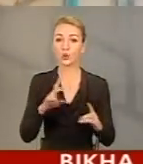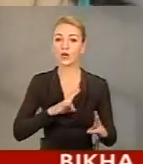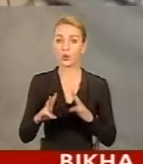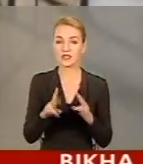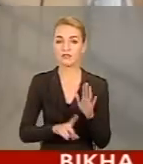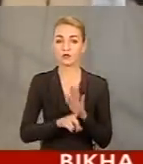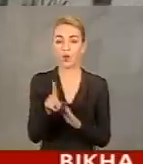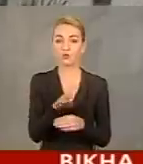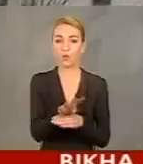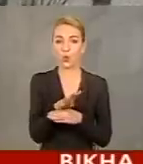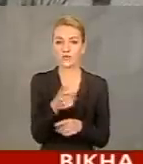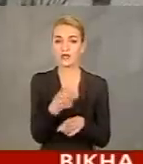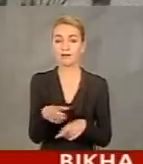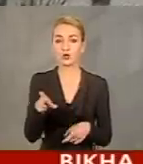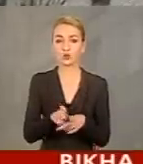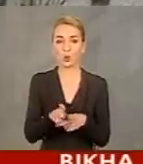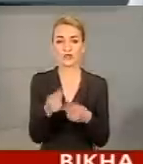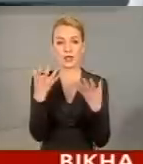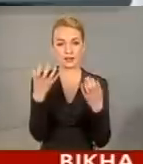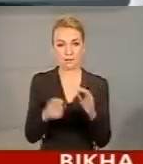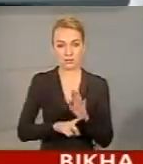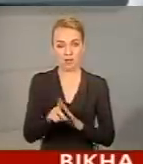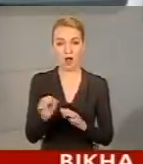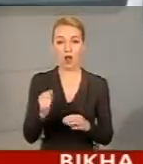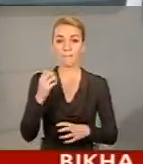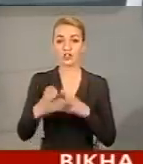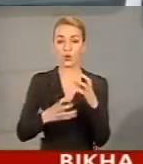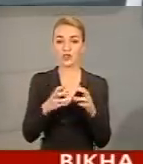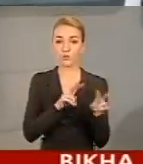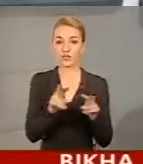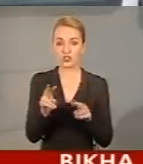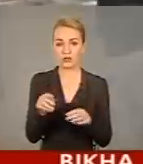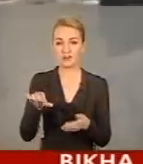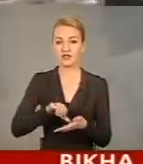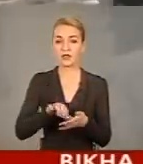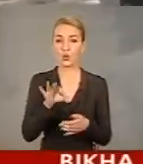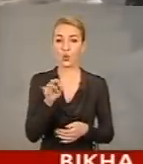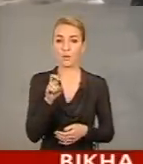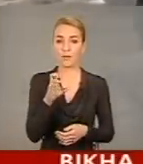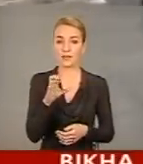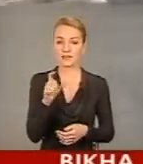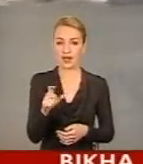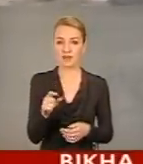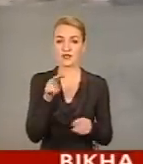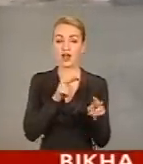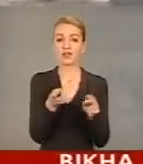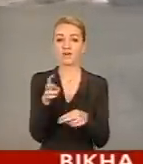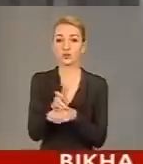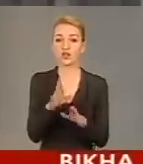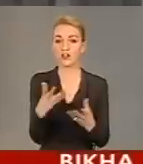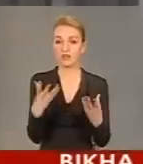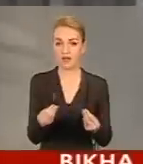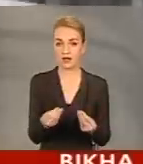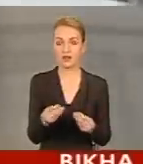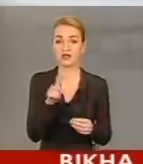терористи відкривають вогонь здебільшого затемна, а міжнародні спостерігачі, представники ОБСЄ, навідуються до цього містечка лише